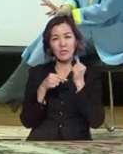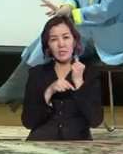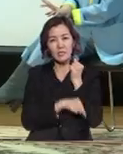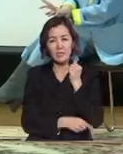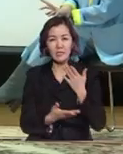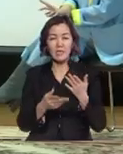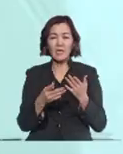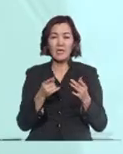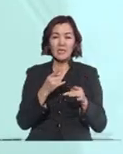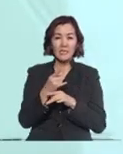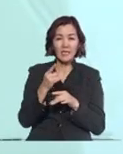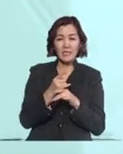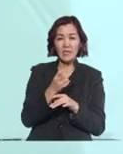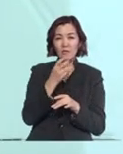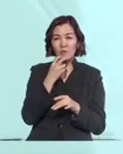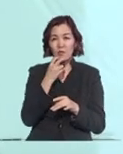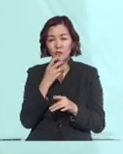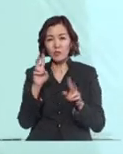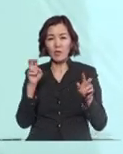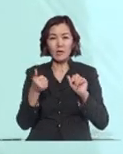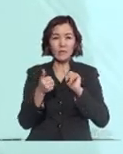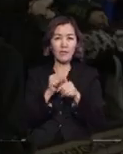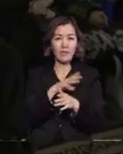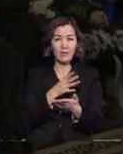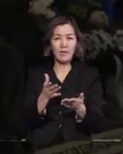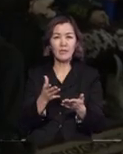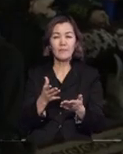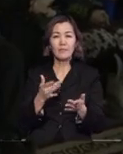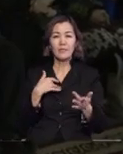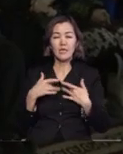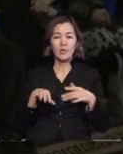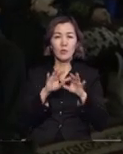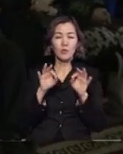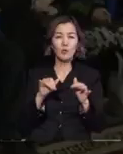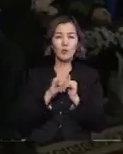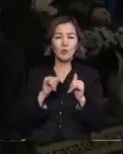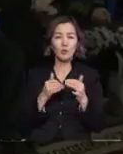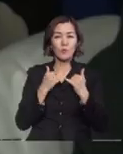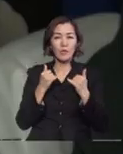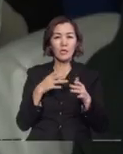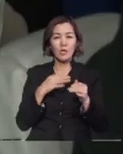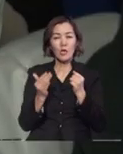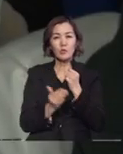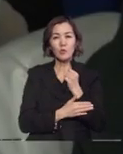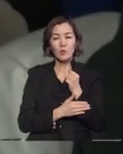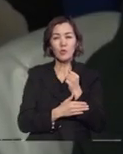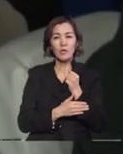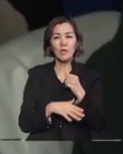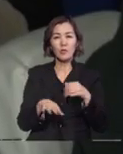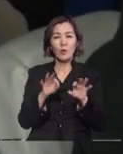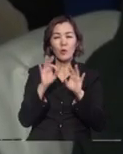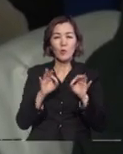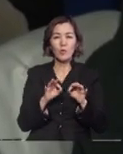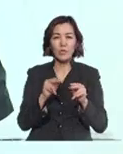сатира тілімен сыналаған. Асқар саналы ғұмырын қазақ театр өнерінің өсіп өркендеуіне арнады. Соңғы демі үзілгенше